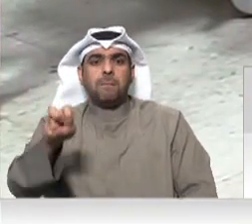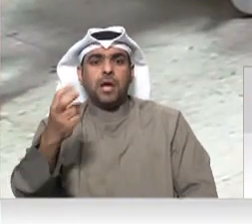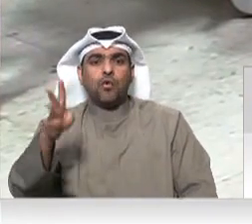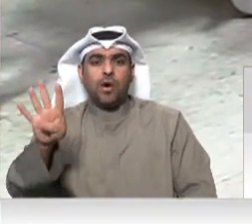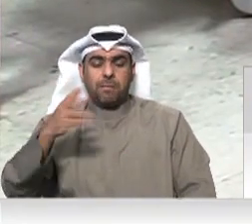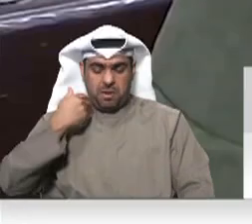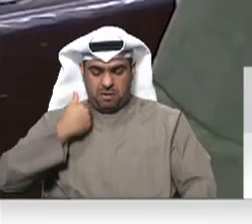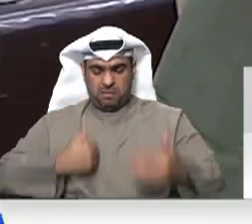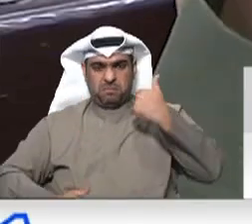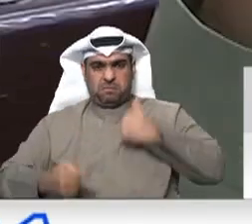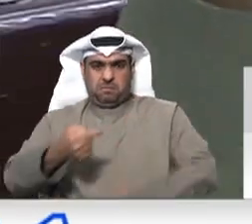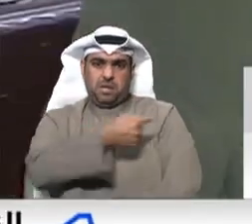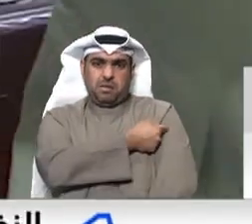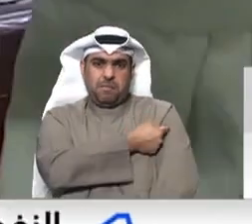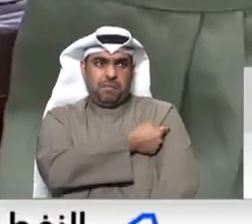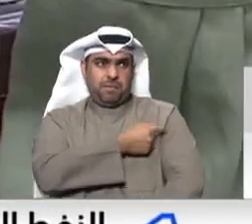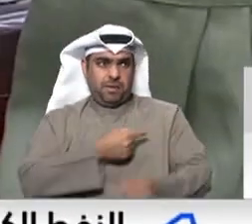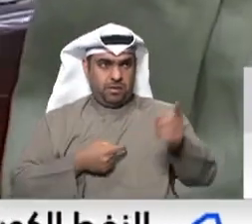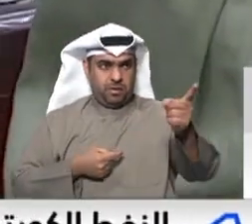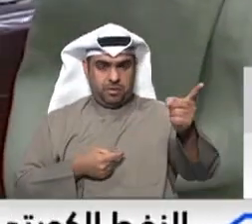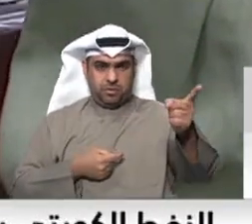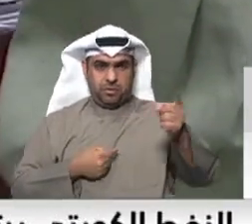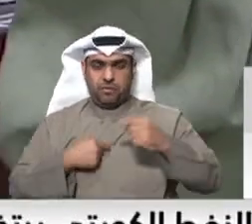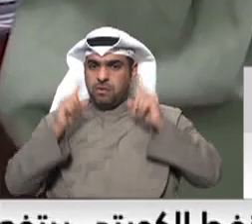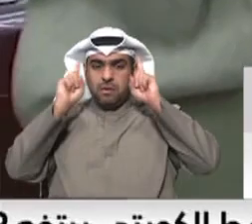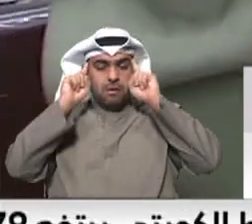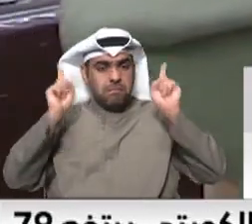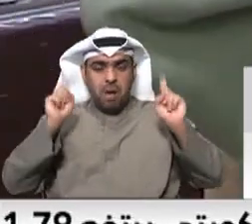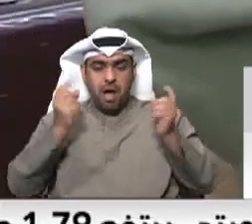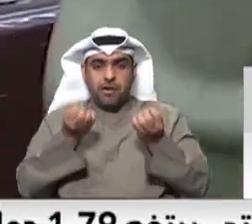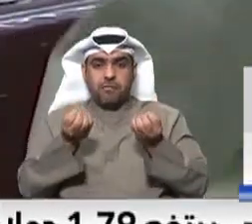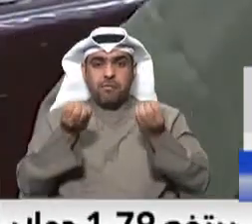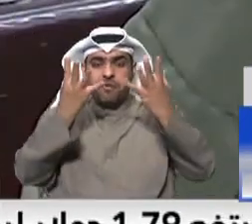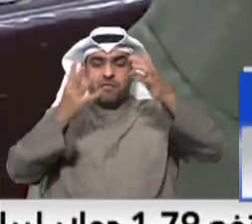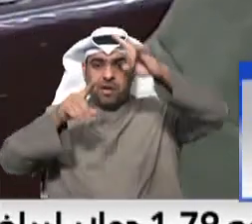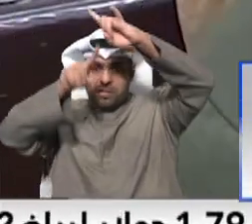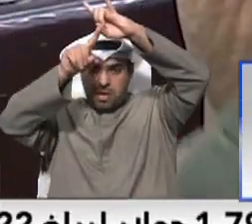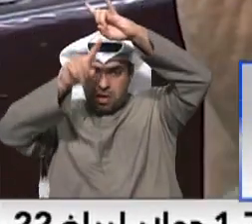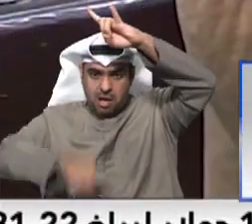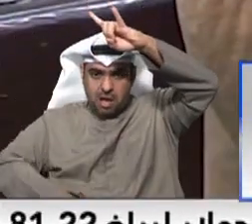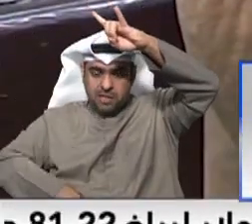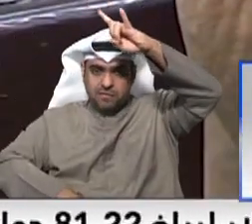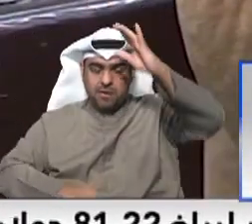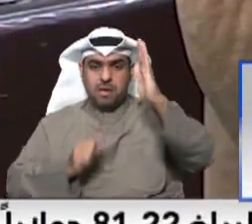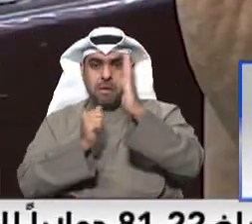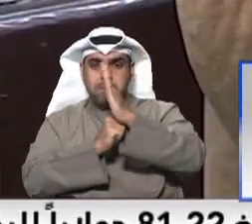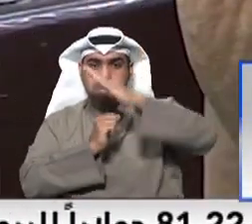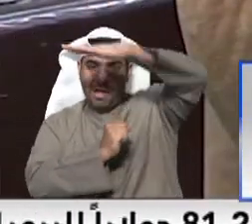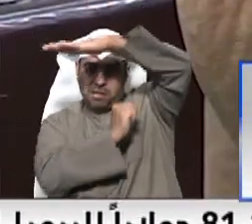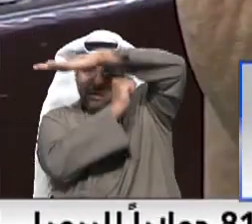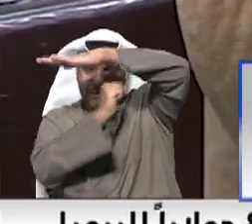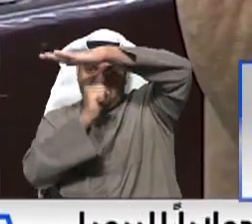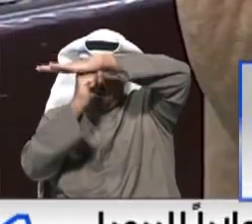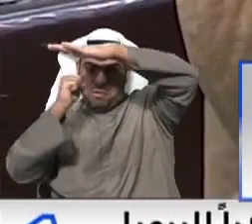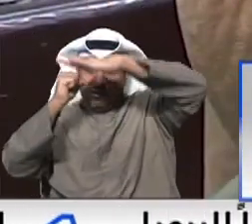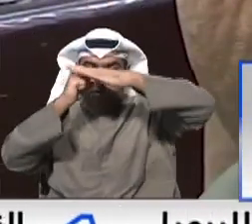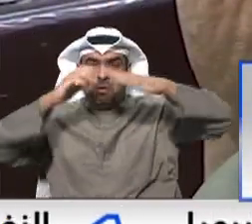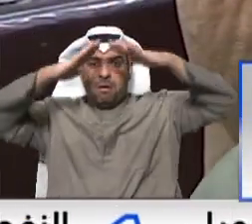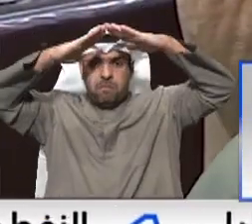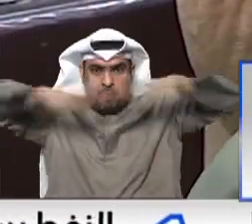مصابا. لما خبط الدار لو طار العمود وكسر الحيطة تبع دار ابني، دار محمد